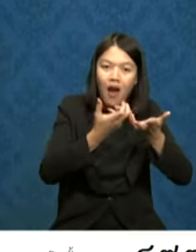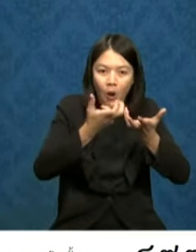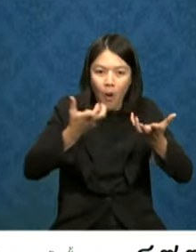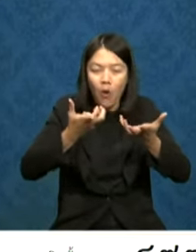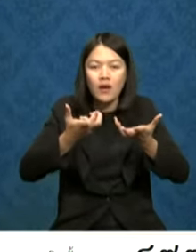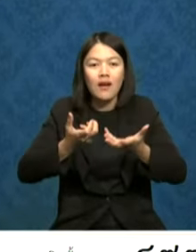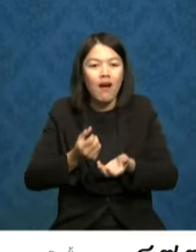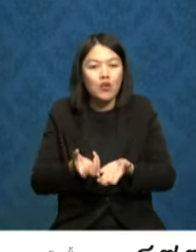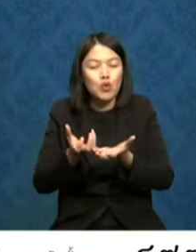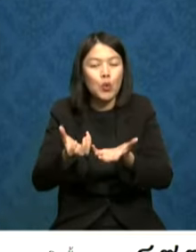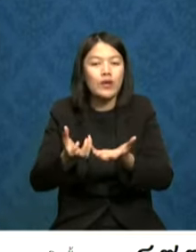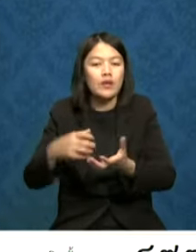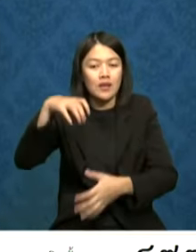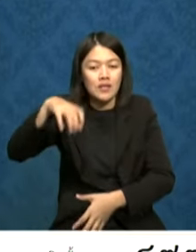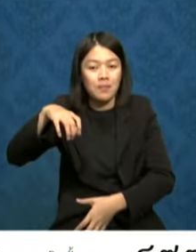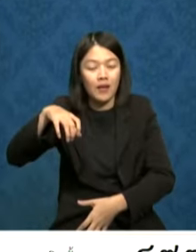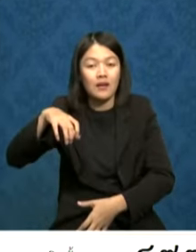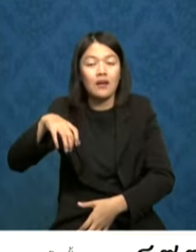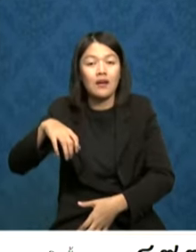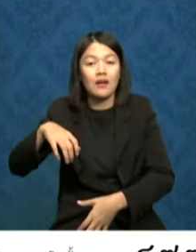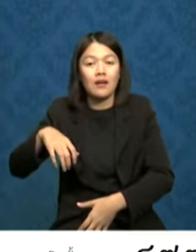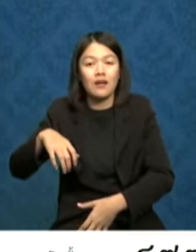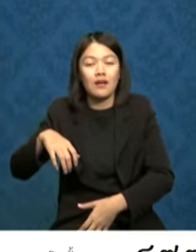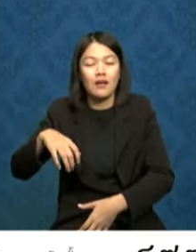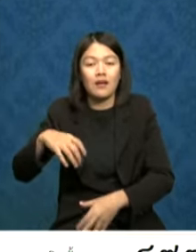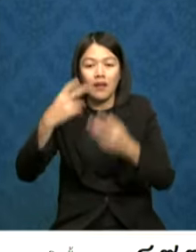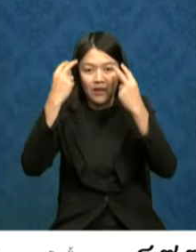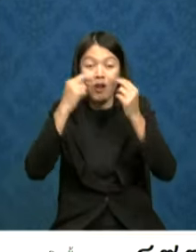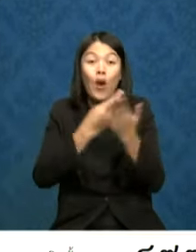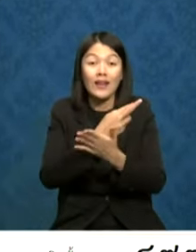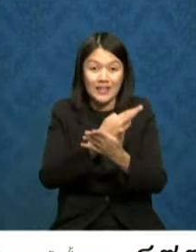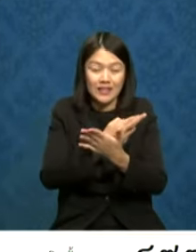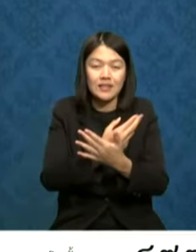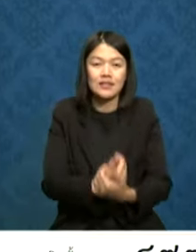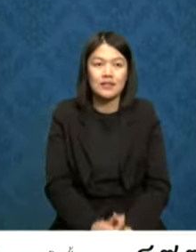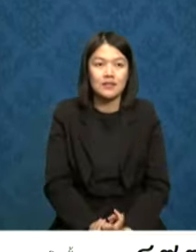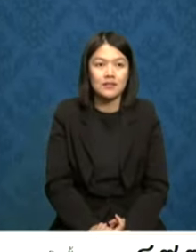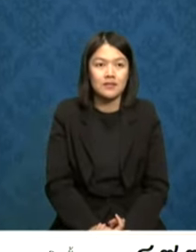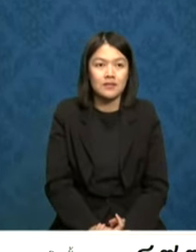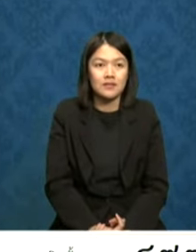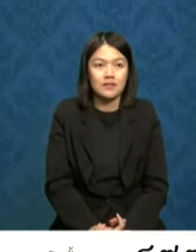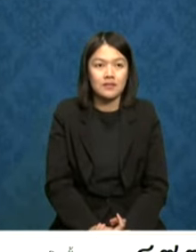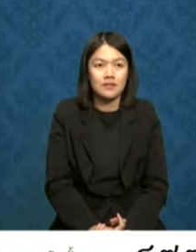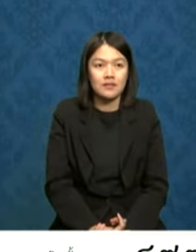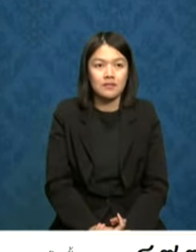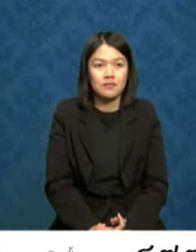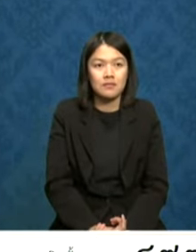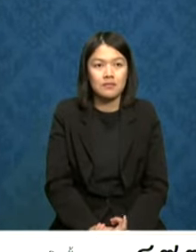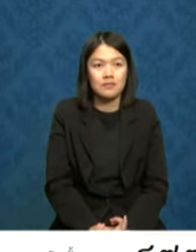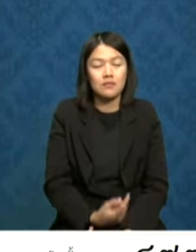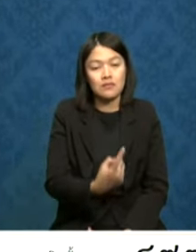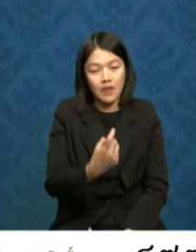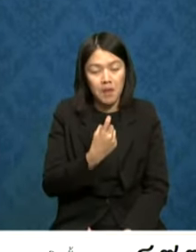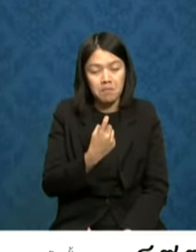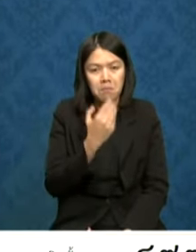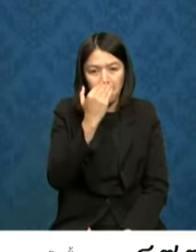สะดวกของสำนักปลัดกระทรวงกลาโหมที่จังหวัดราชบุรีประเด็นคำถามนะครับที่ถาม